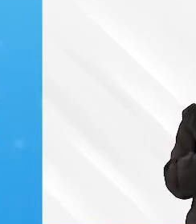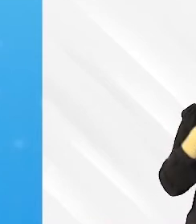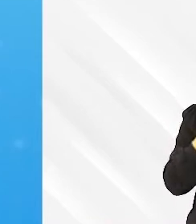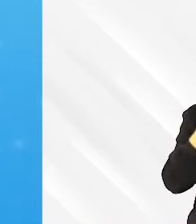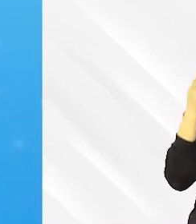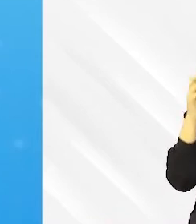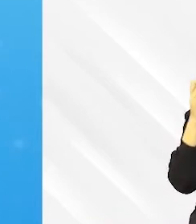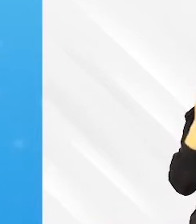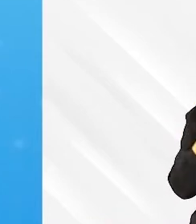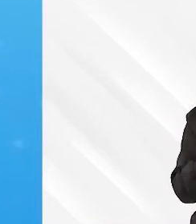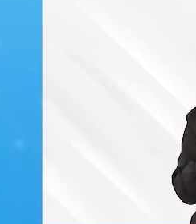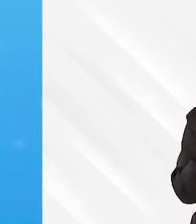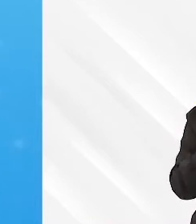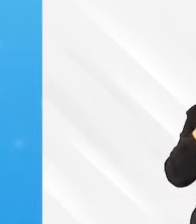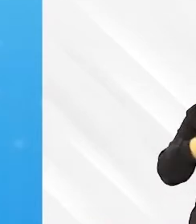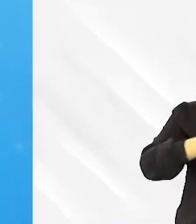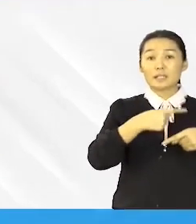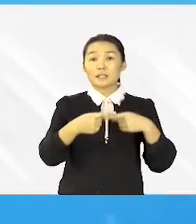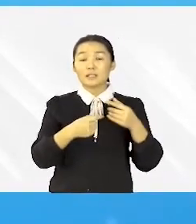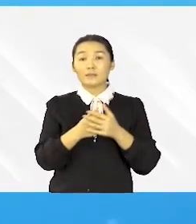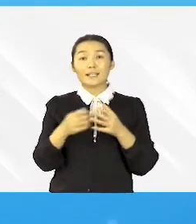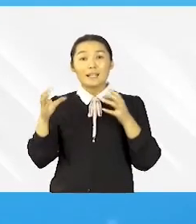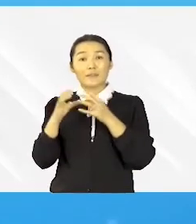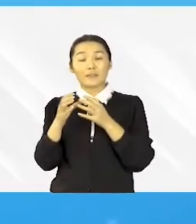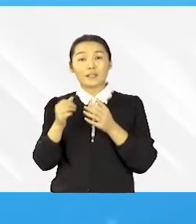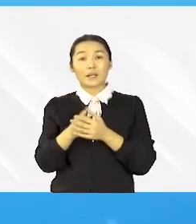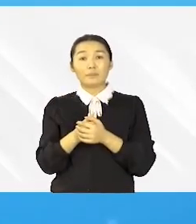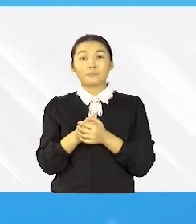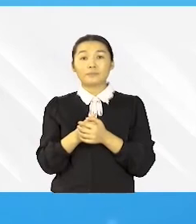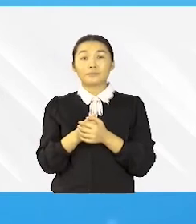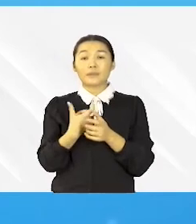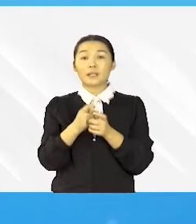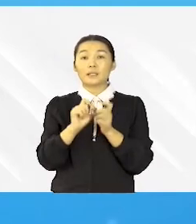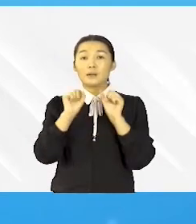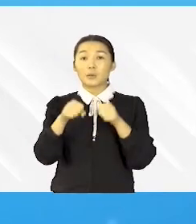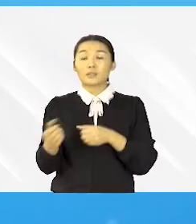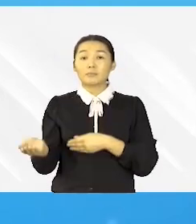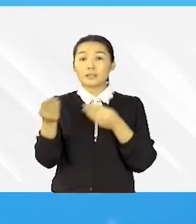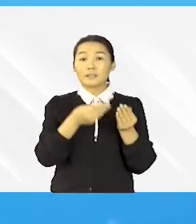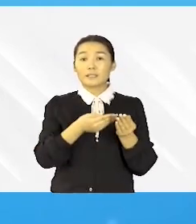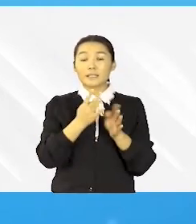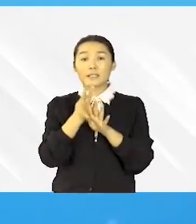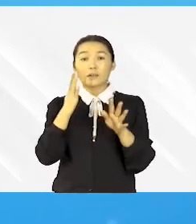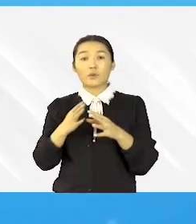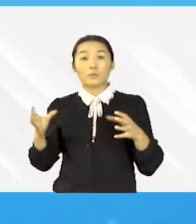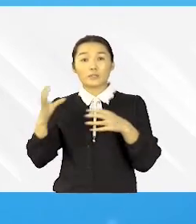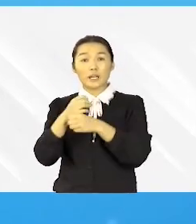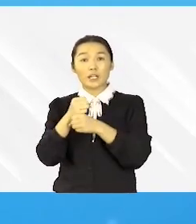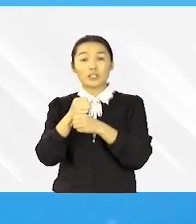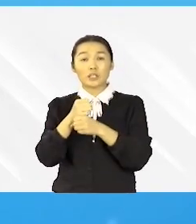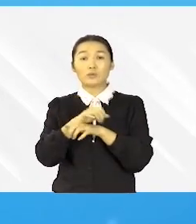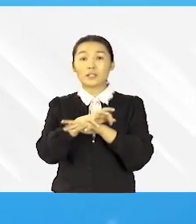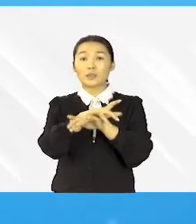вида, поскольку слишком большие потери могут привести к видовому сокращению. Поэтому, как правило, насекомые